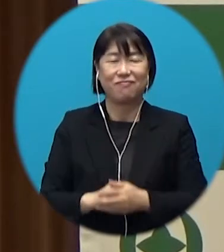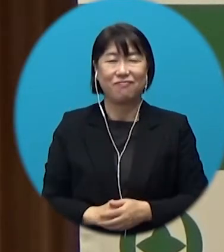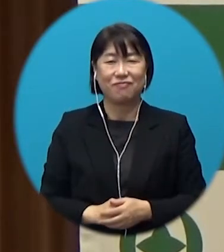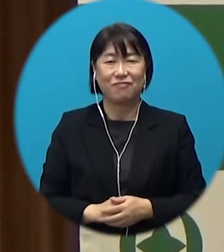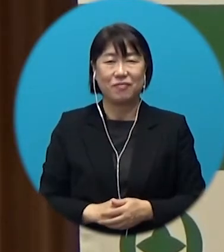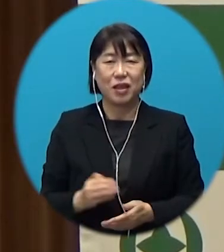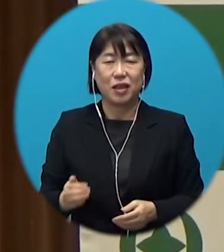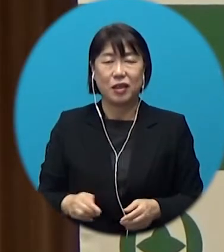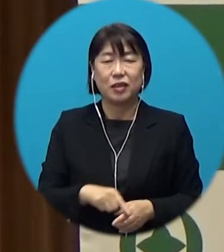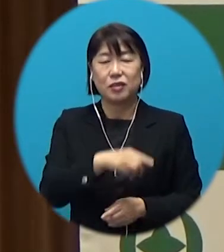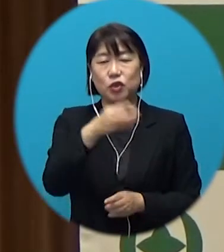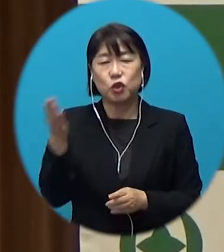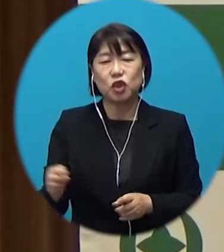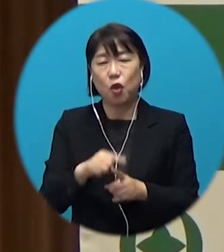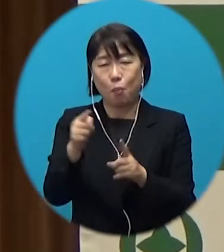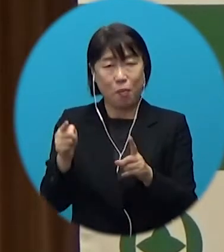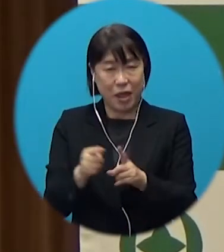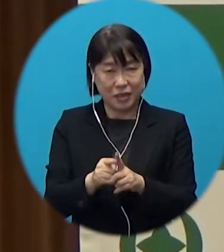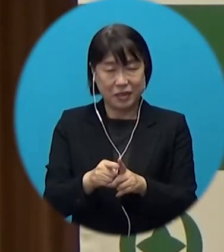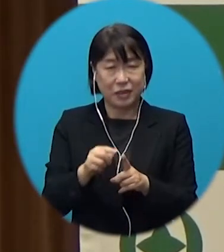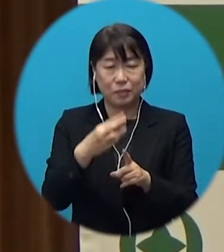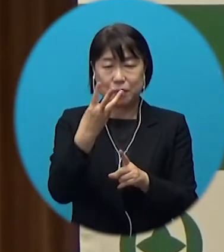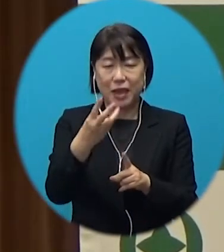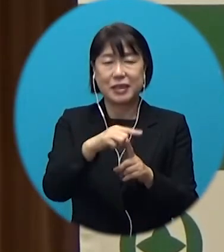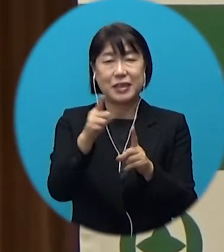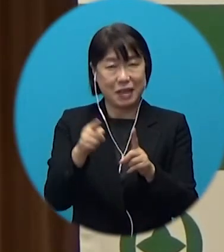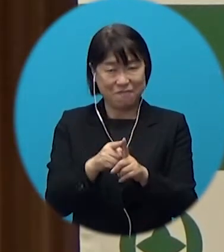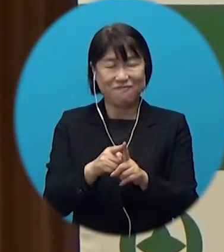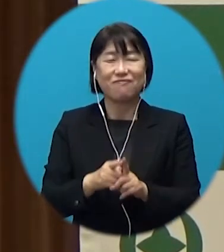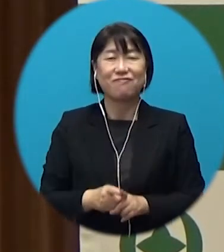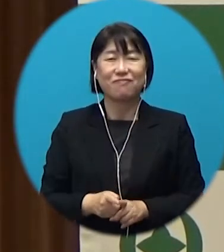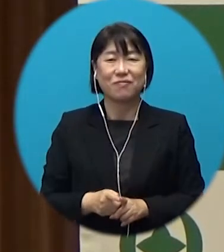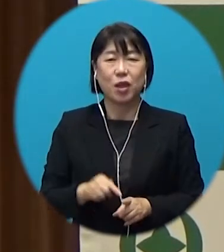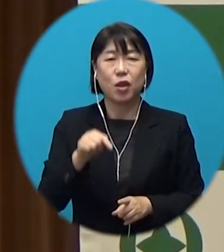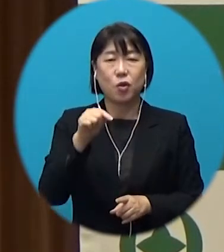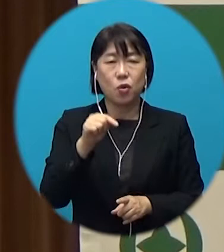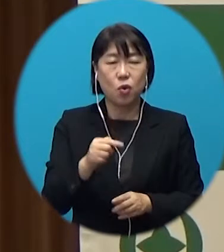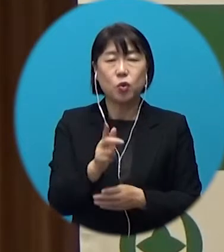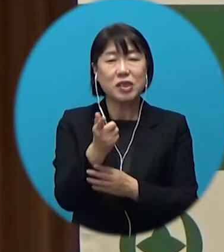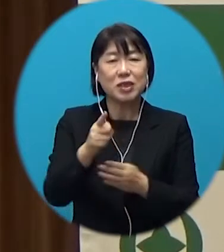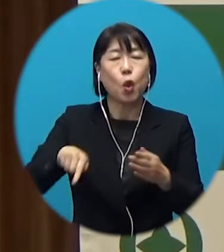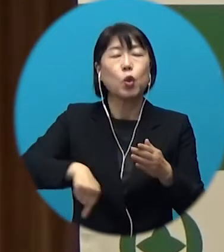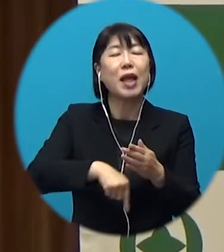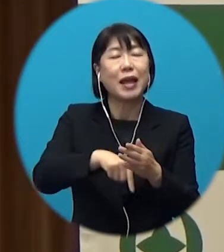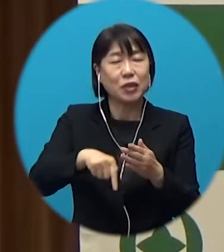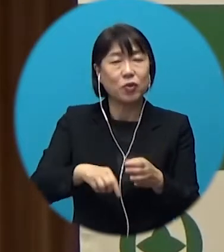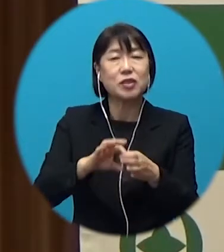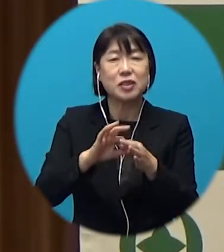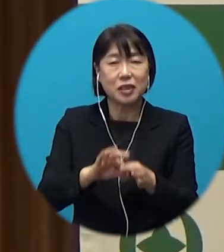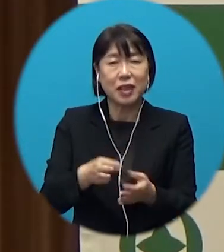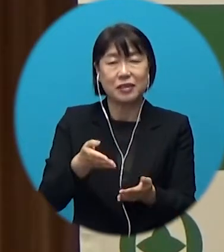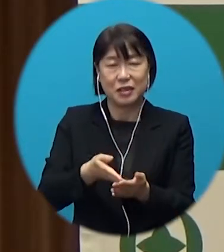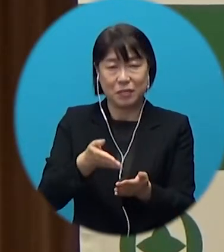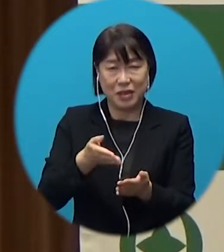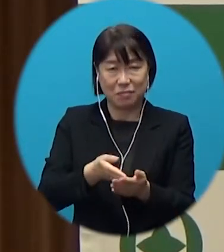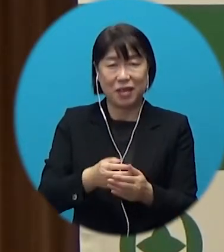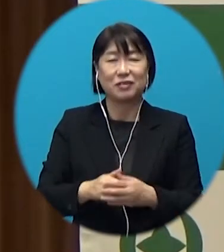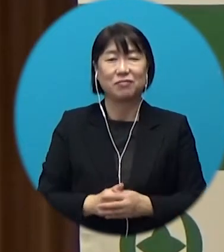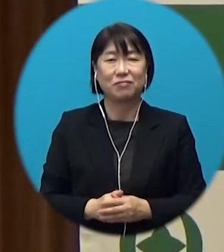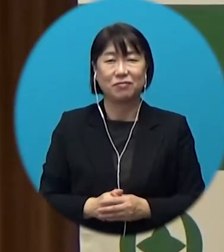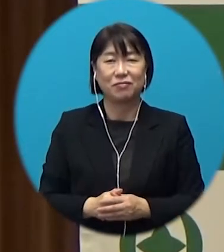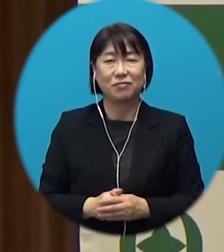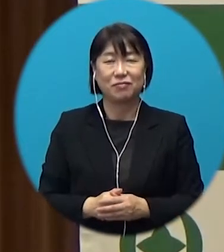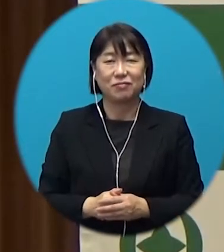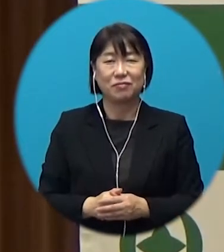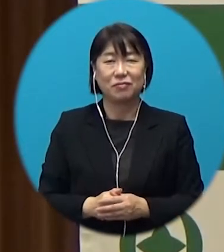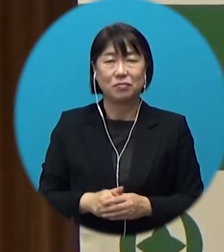ページをお願いいたします。3ページをお願いいたします。個々の指針の概要についてご説明をさせていただきます。まずス